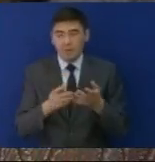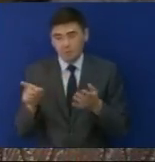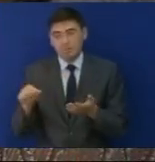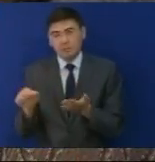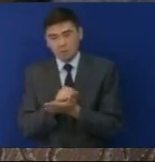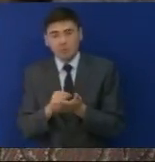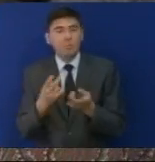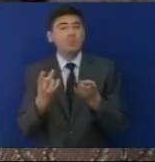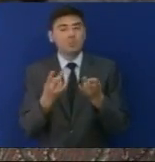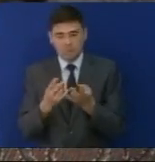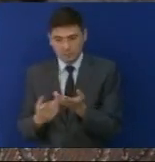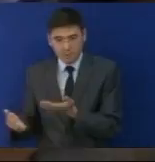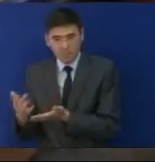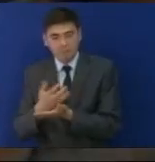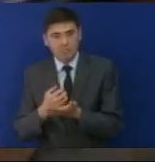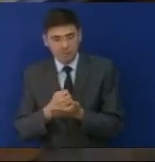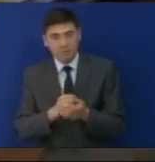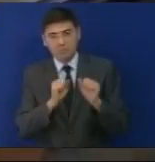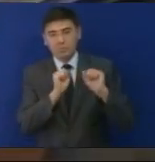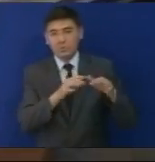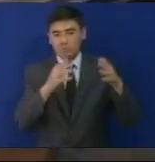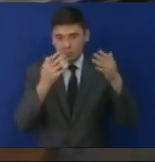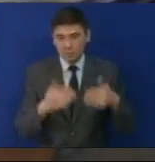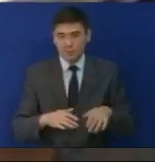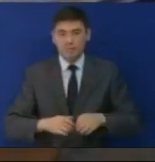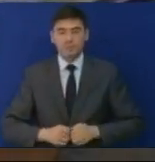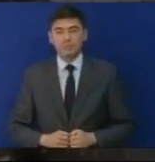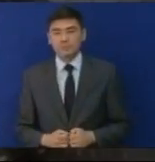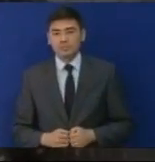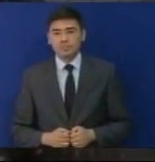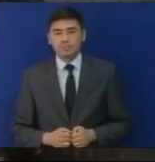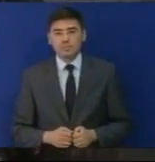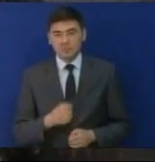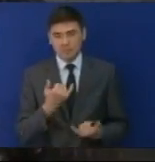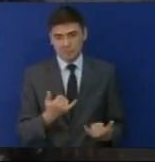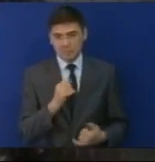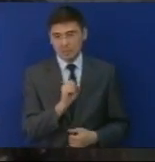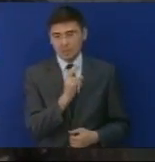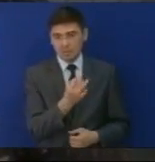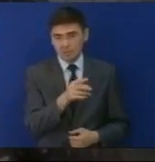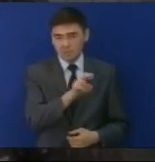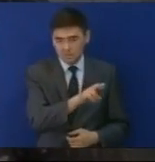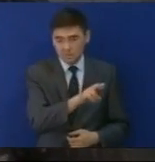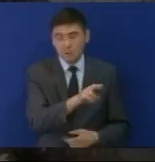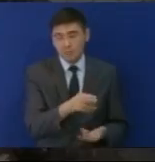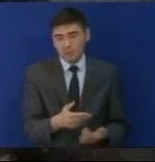миграционную службу все необходимые документы для приобретения гражданства Республики Казахстан. Идет акция. Хотела